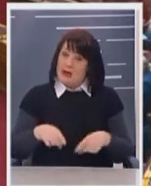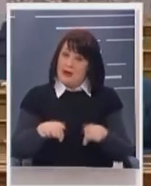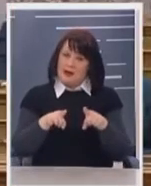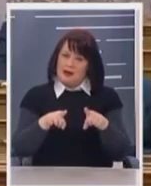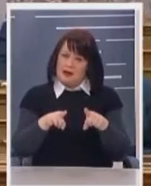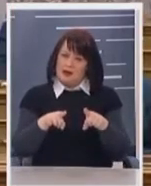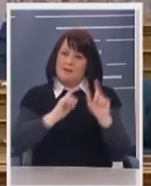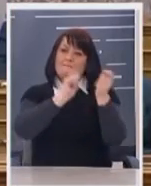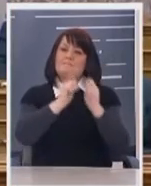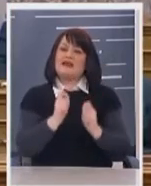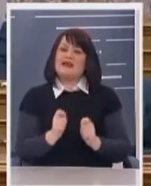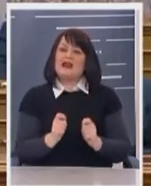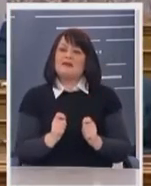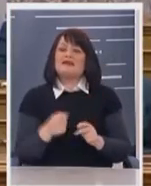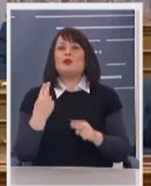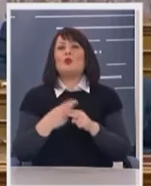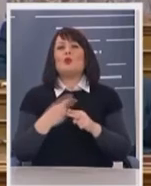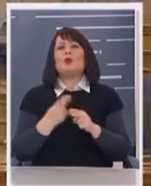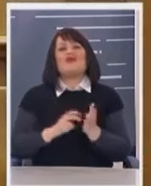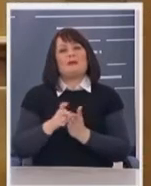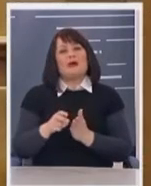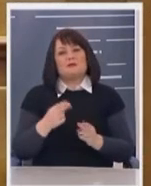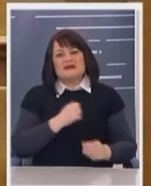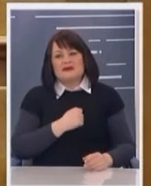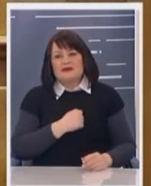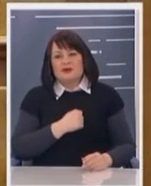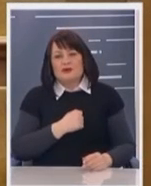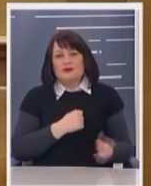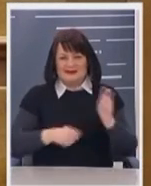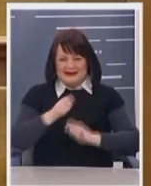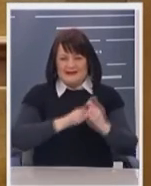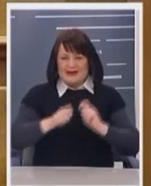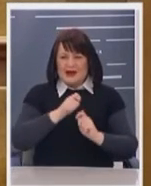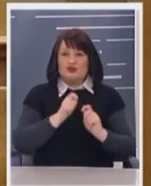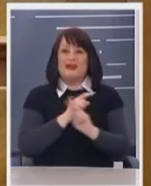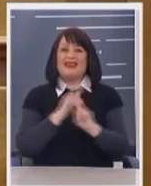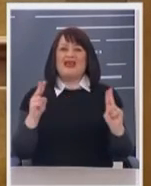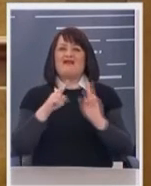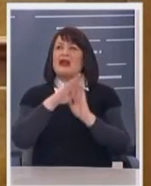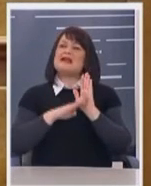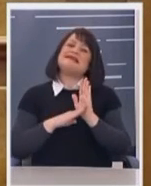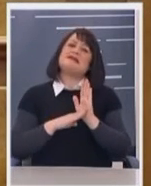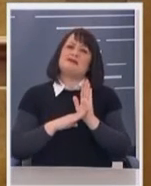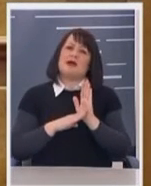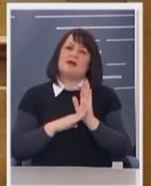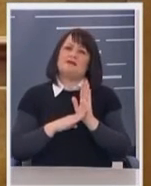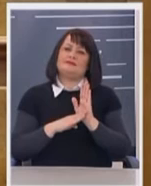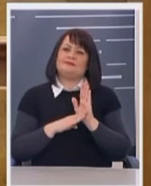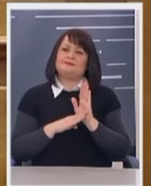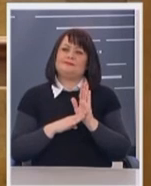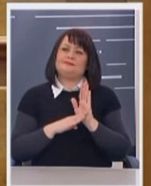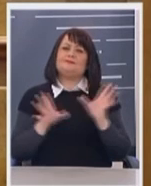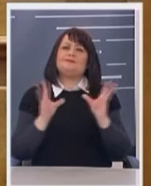μεγάλο μεταρρυθμιστικό βήμα κατά την άποψή μου είναι η συγκρότηση ενός διαφανούς συστήματος για